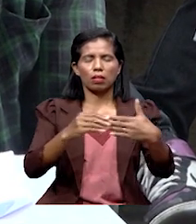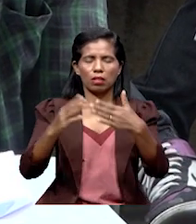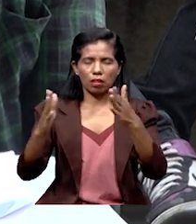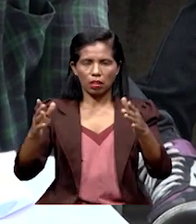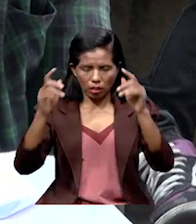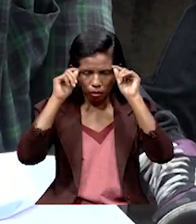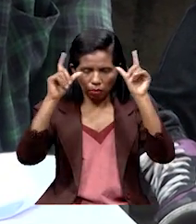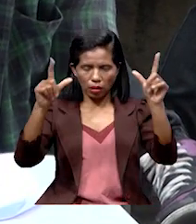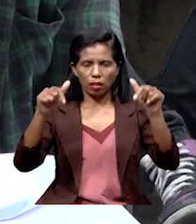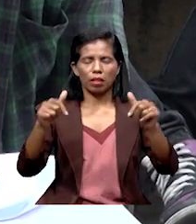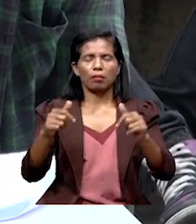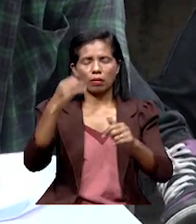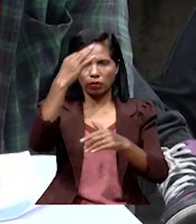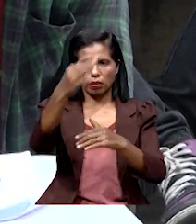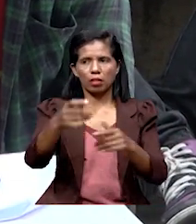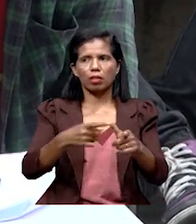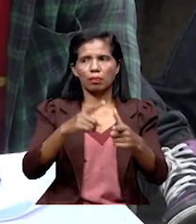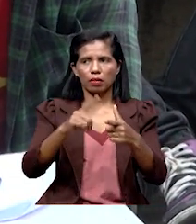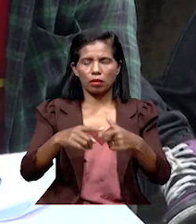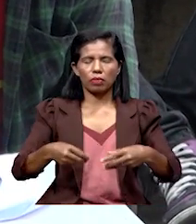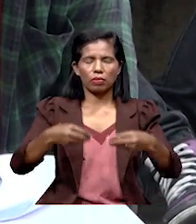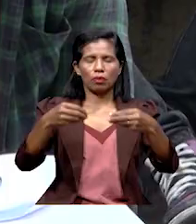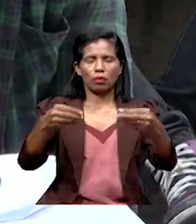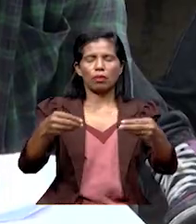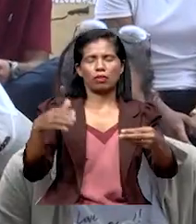bo depois dene maka ita kontinual entrega pa jera sok.